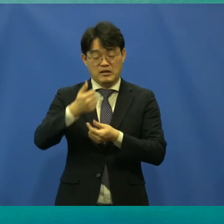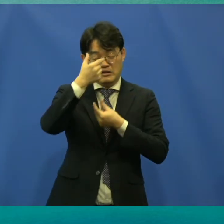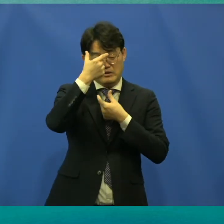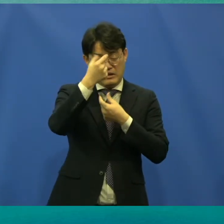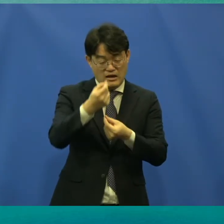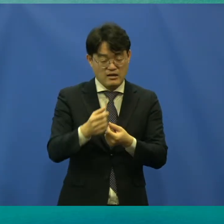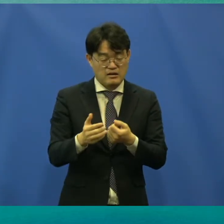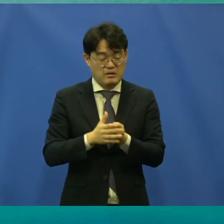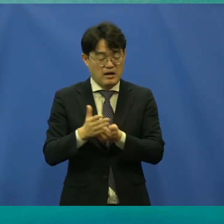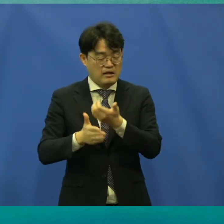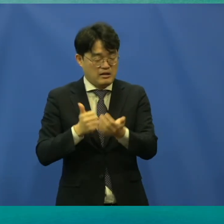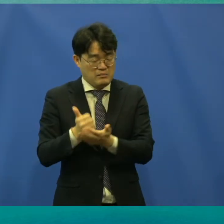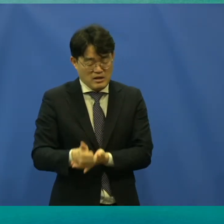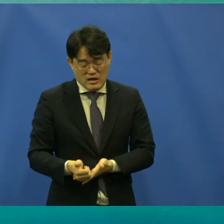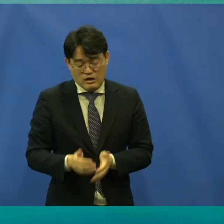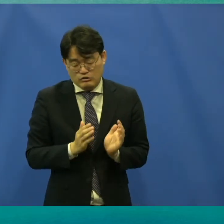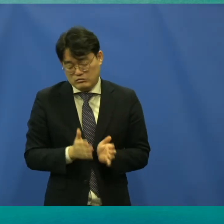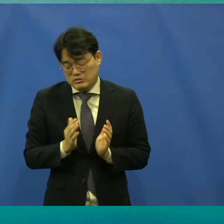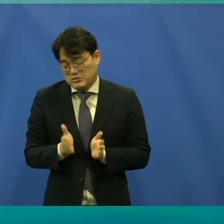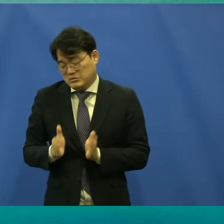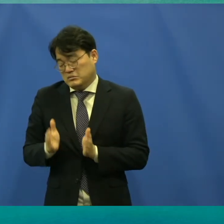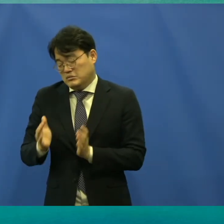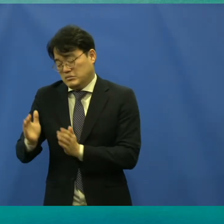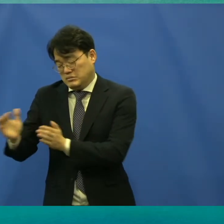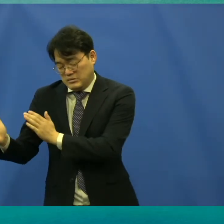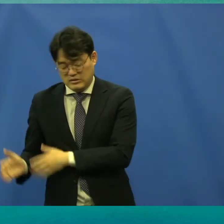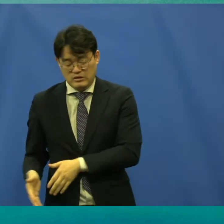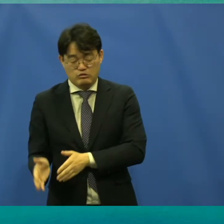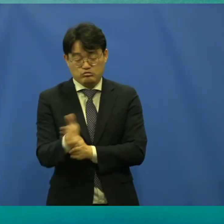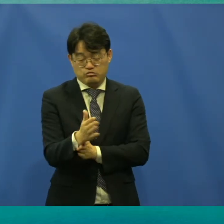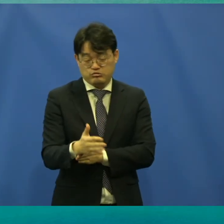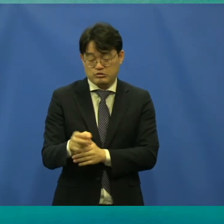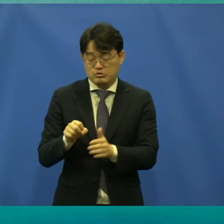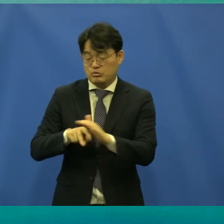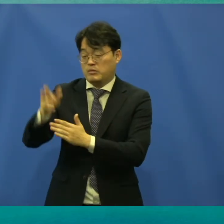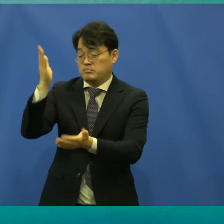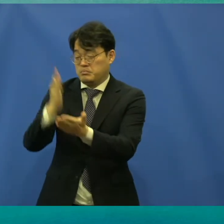도착해도 안 되잖아요. 돌아다니는 물고기 그대로 잡아놔야 되니까.